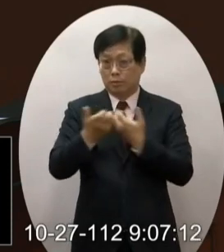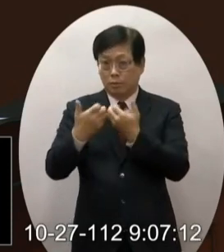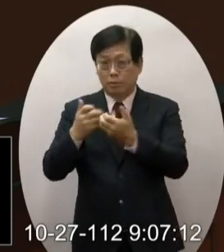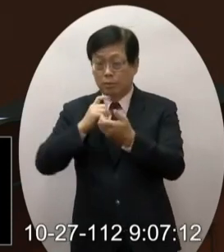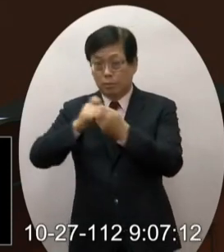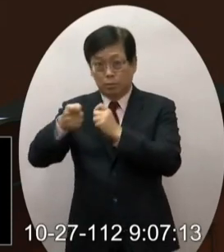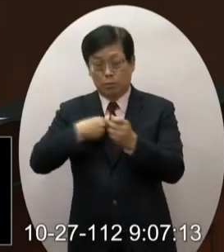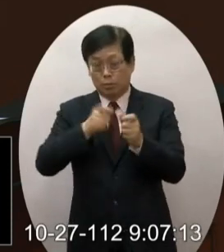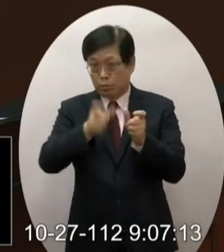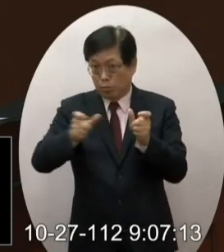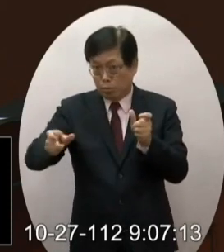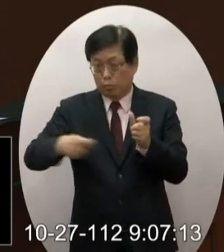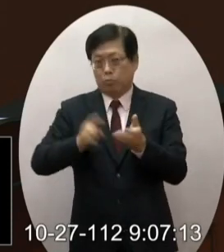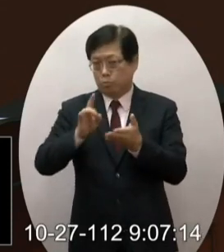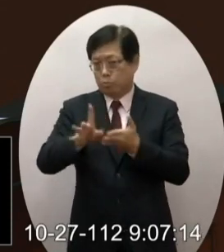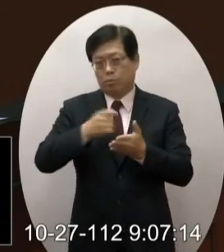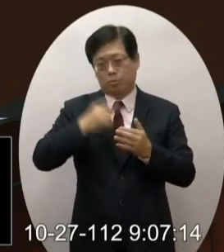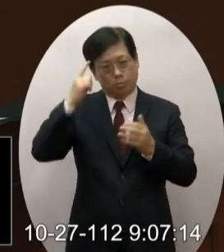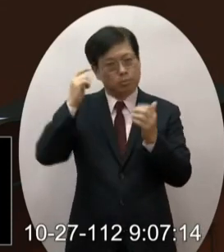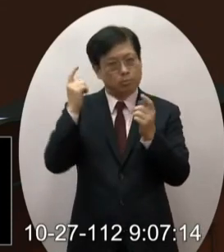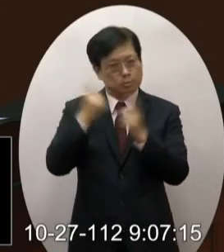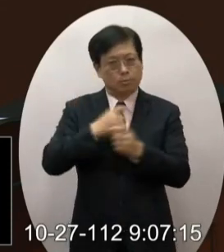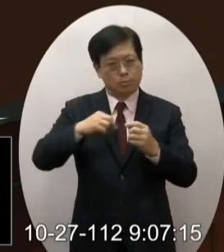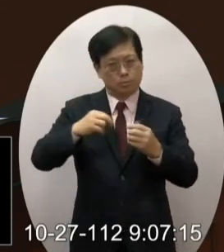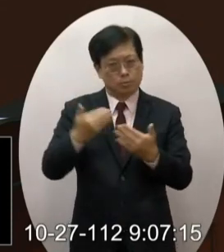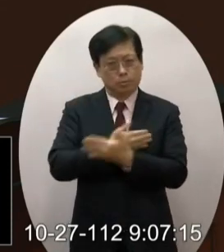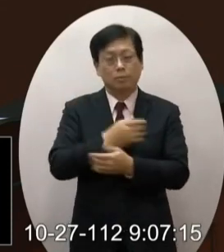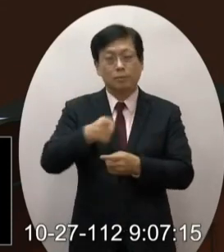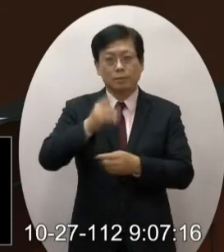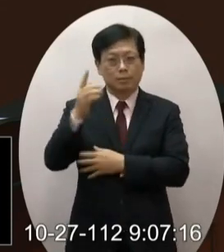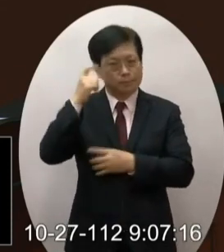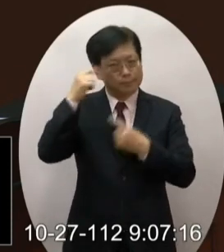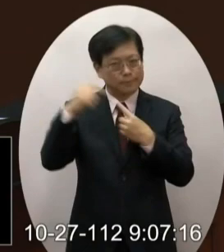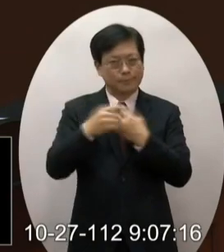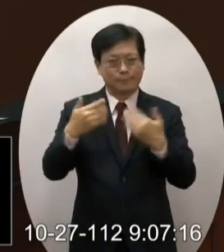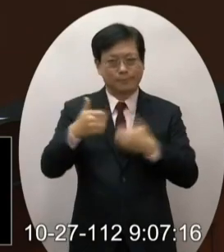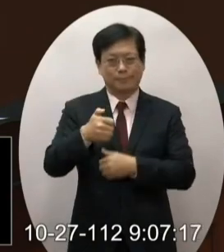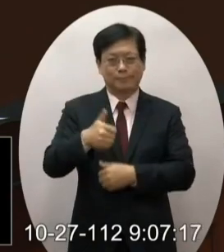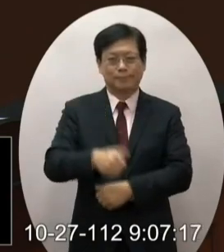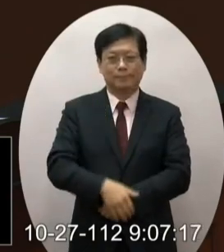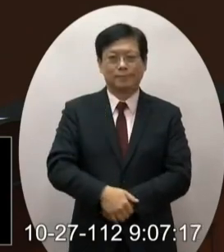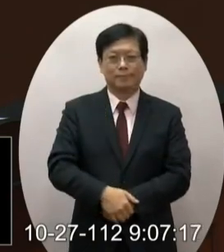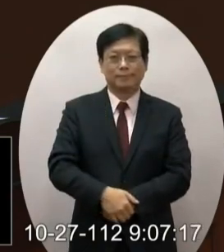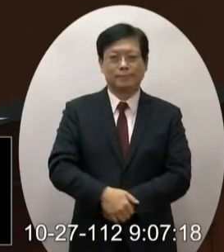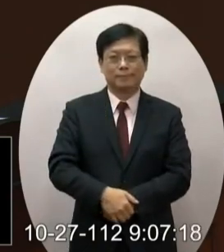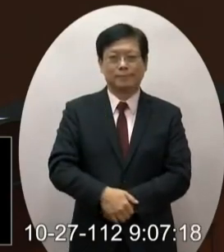课税项目。所以在这个部分，要请政府好好思考。谢谢。